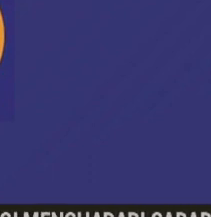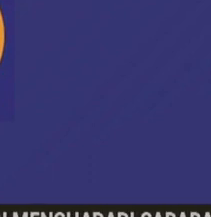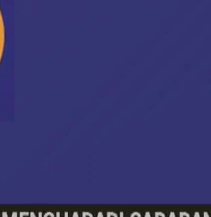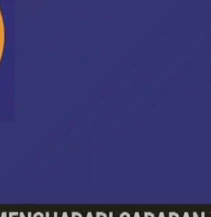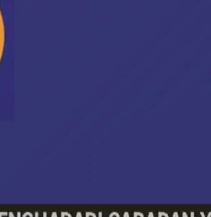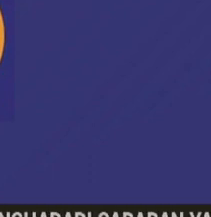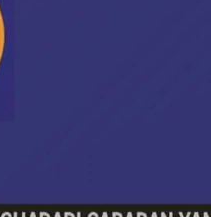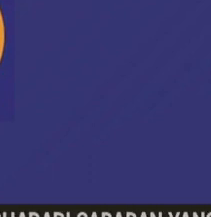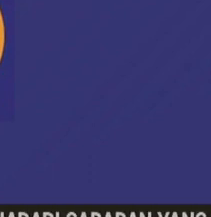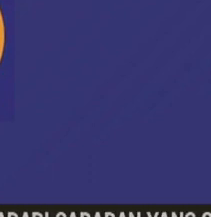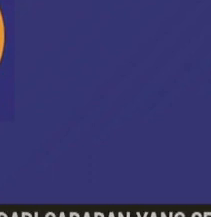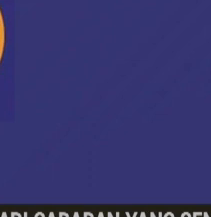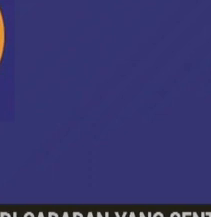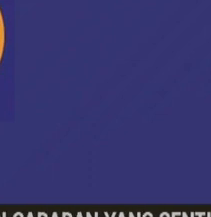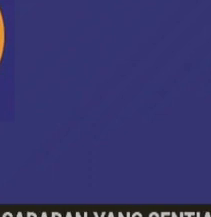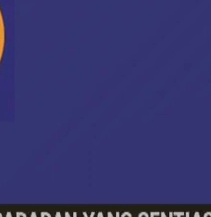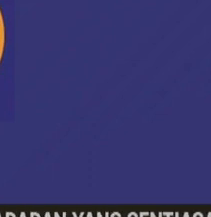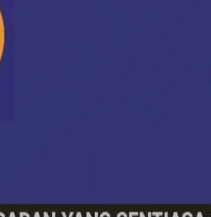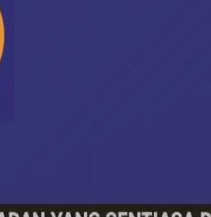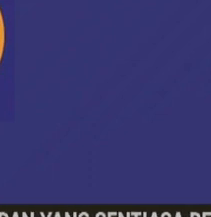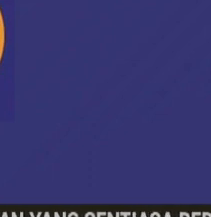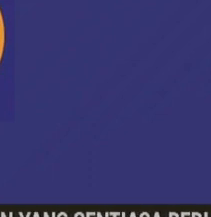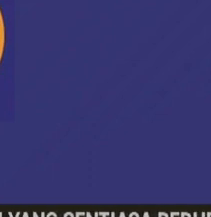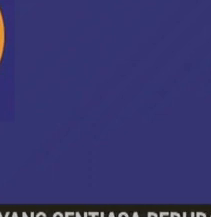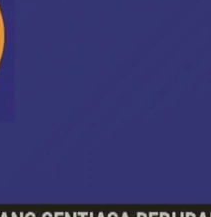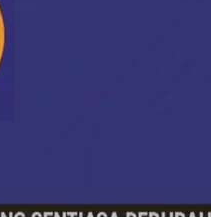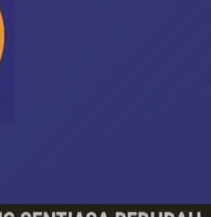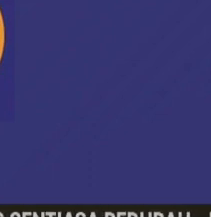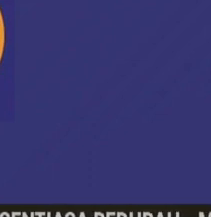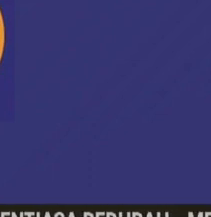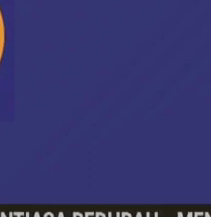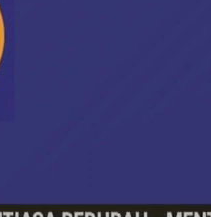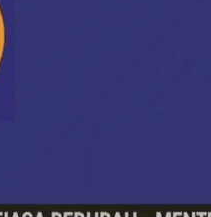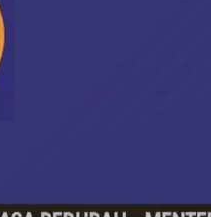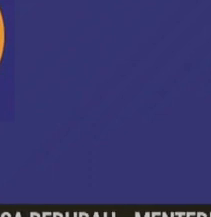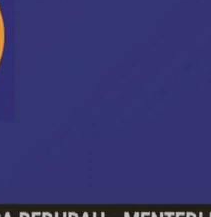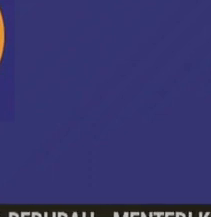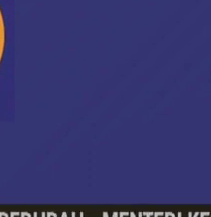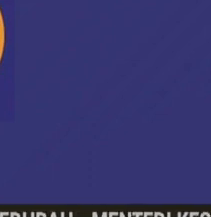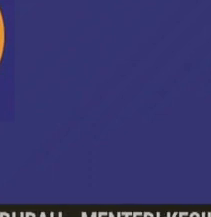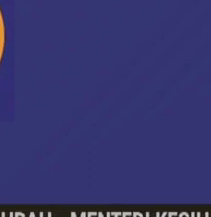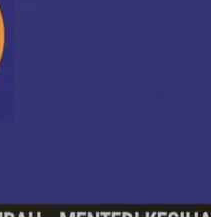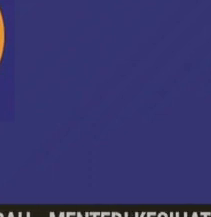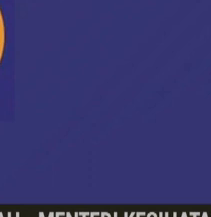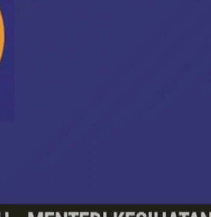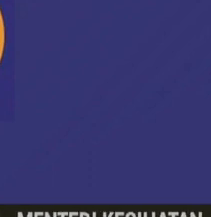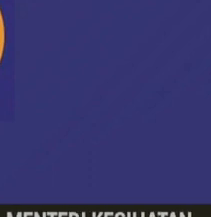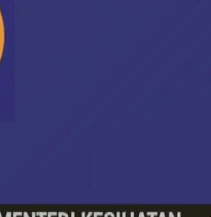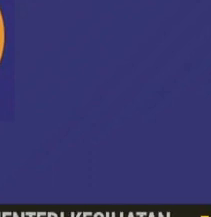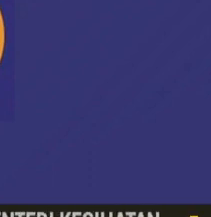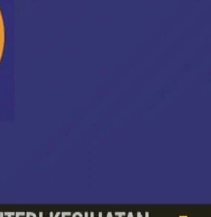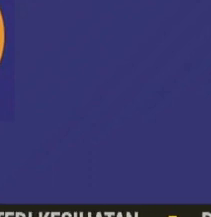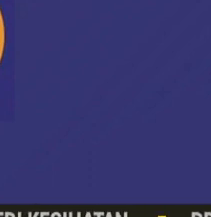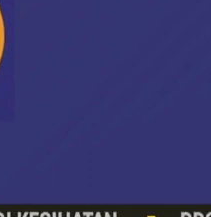900 dan liputan bagi rakyat dan penduduk negara ini yang mendapatkan 32 vaksin 78 perpuluhan